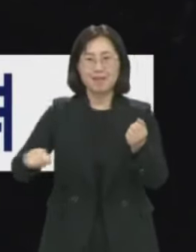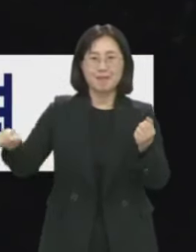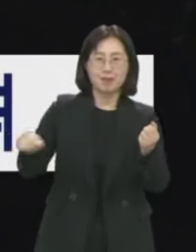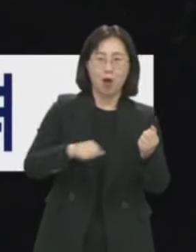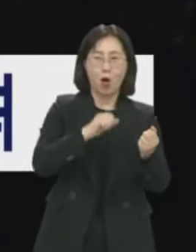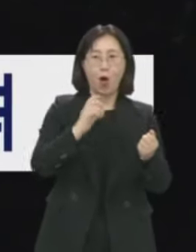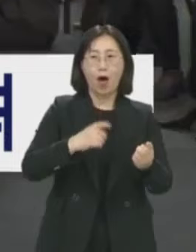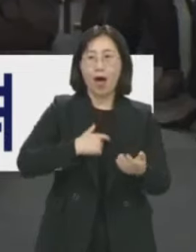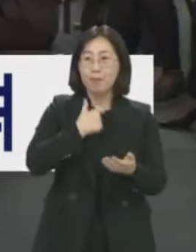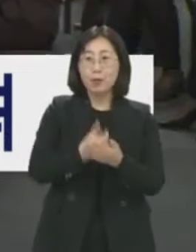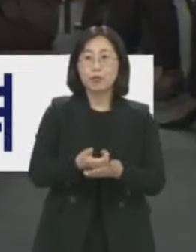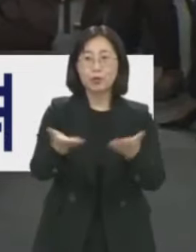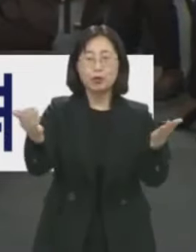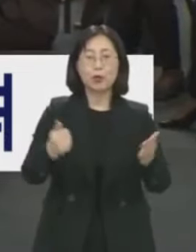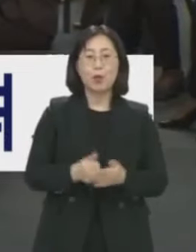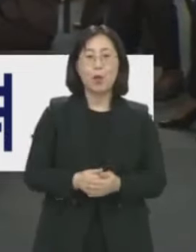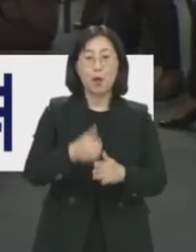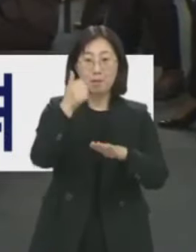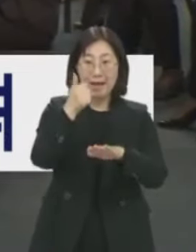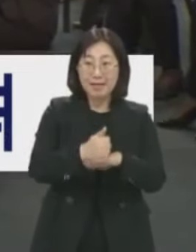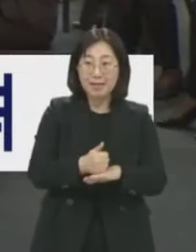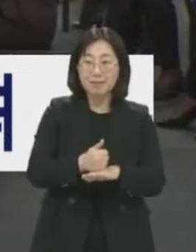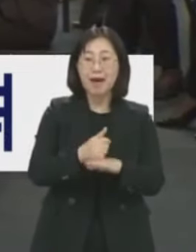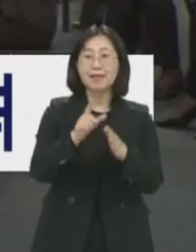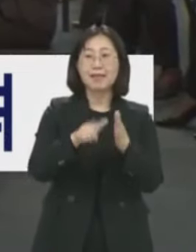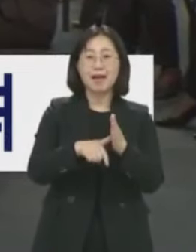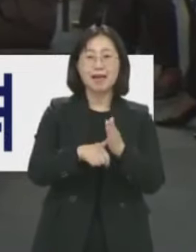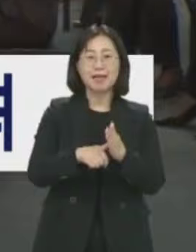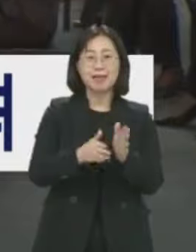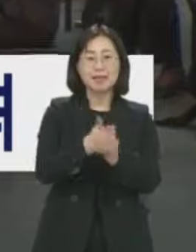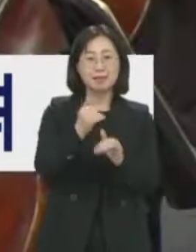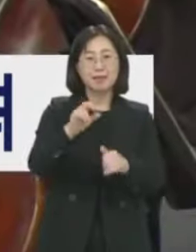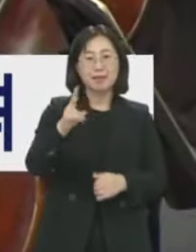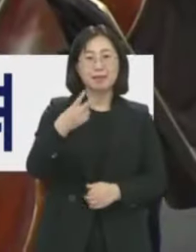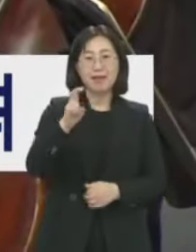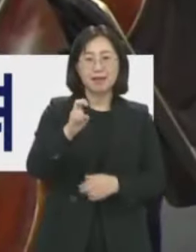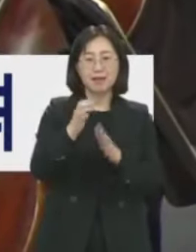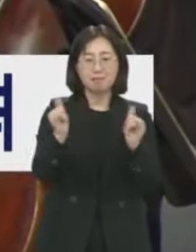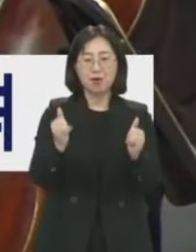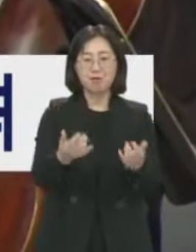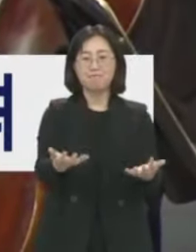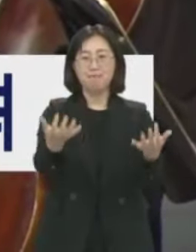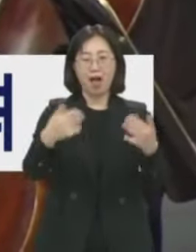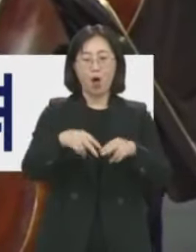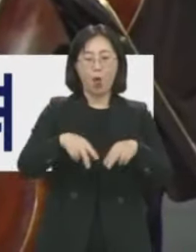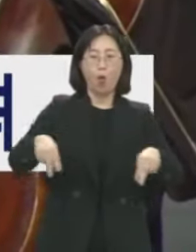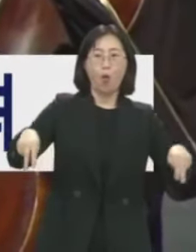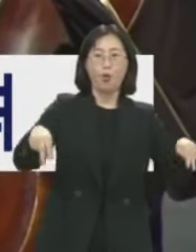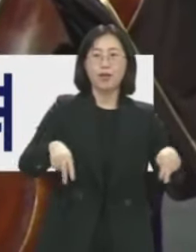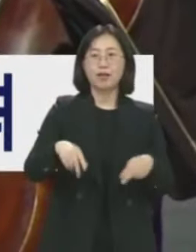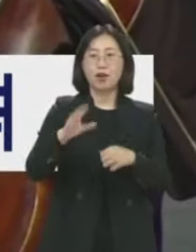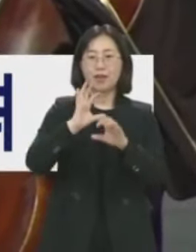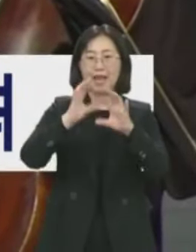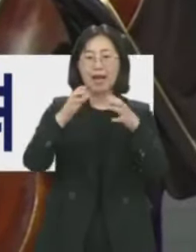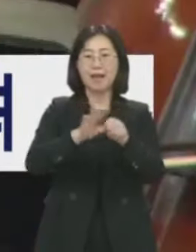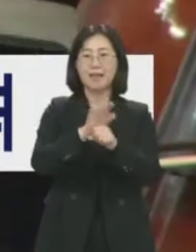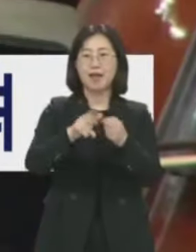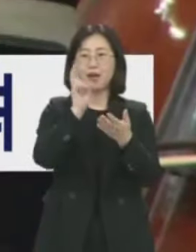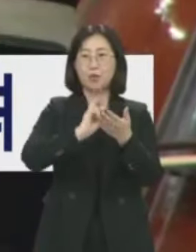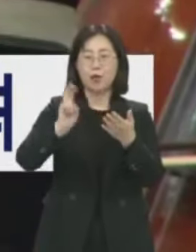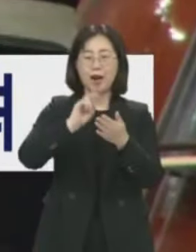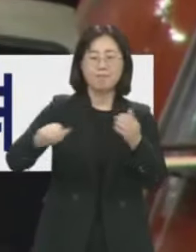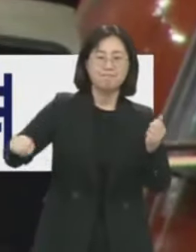진면목을 선보였고 페스티벌 마지막 무대에는 시민 220여 명이 무대에 올라 함께 애국가를 연주하며